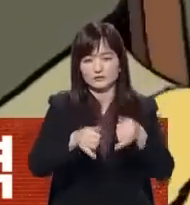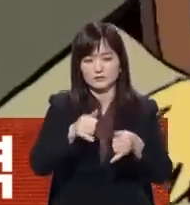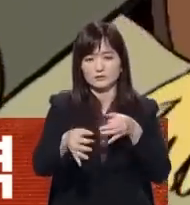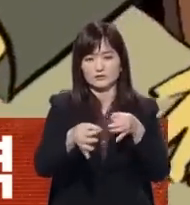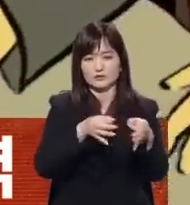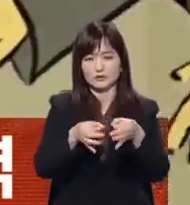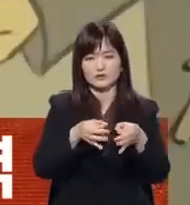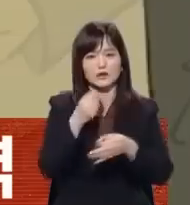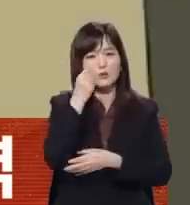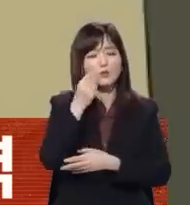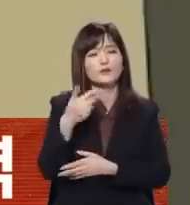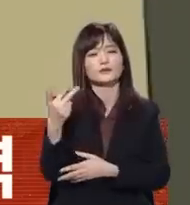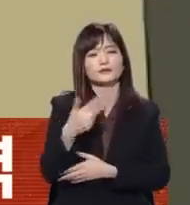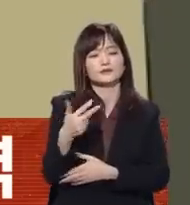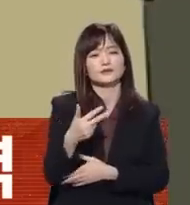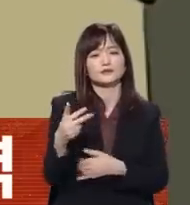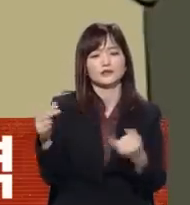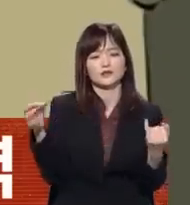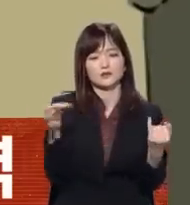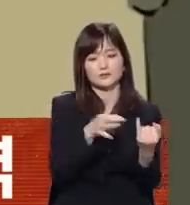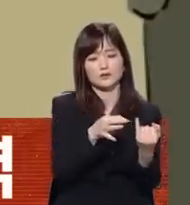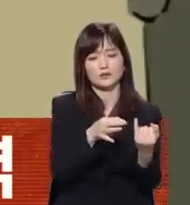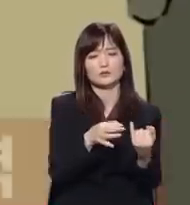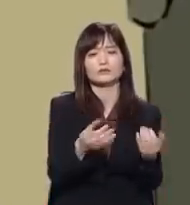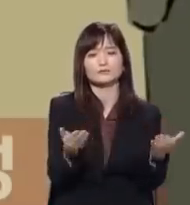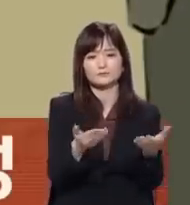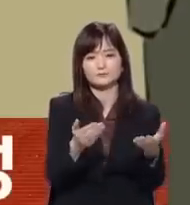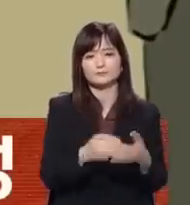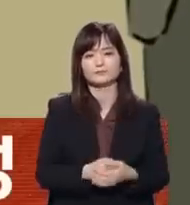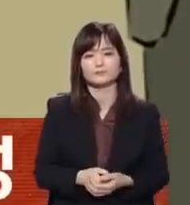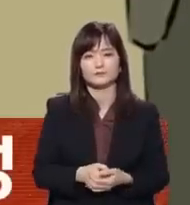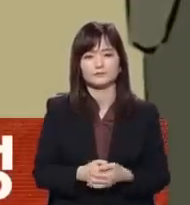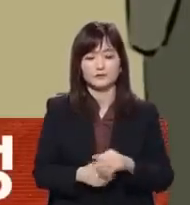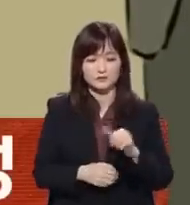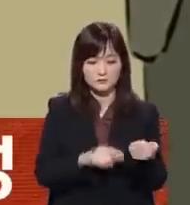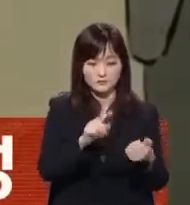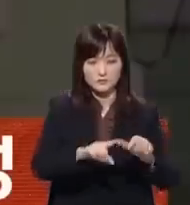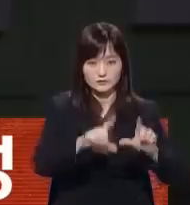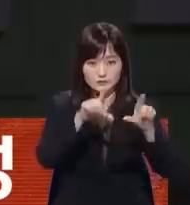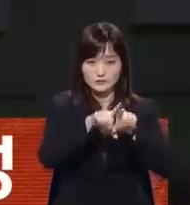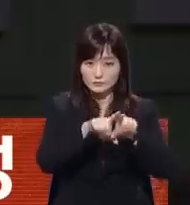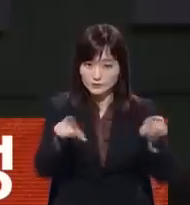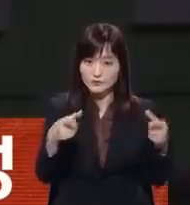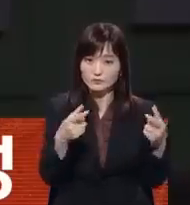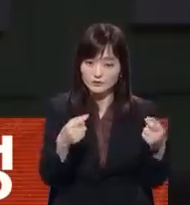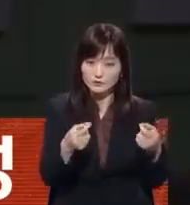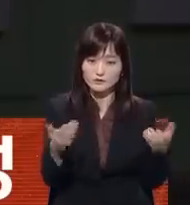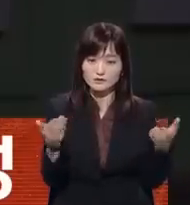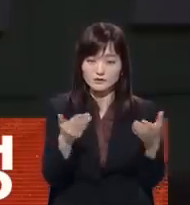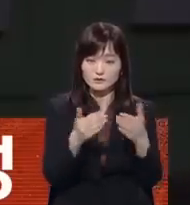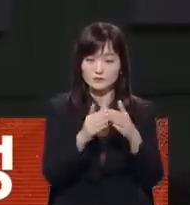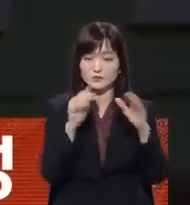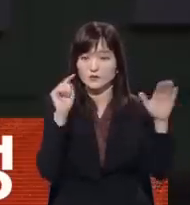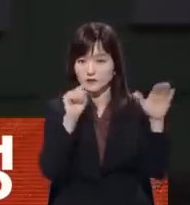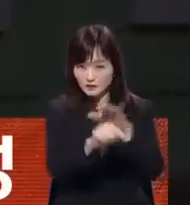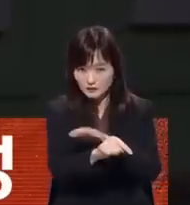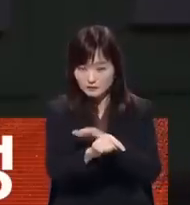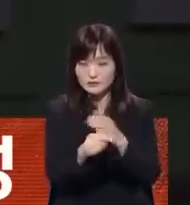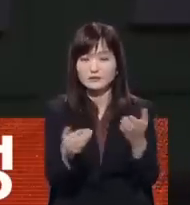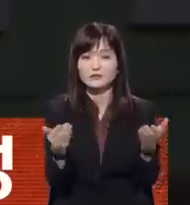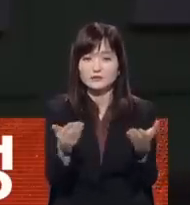그래서 그곳부터 좀 확인을 했는데이 경찰은 조씨가 사망 당일 아침에 평상시처럼 집에서 출근한 것까진 확인을 했습니다